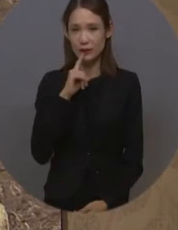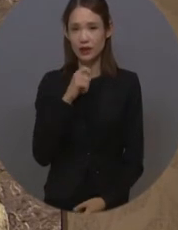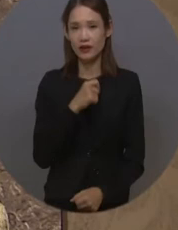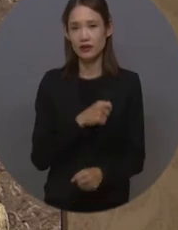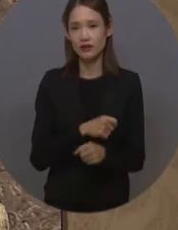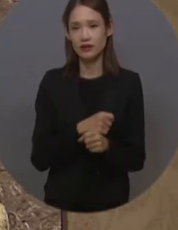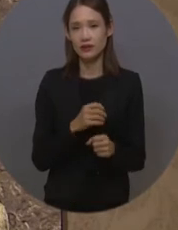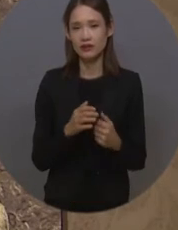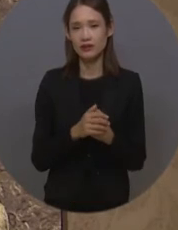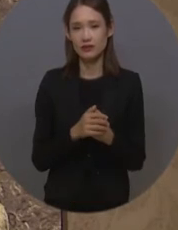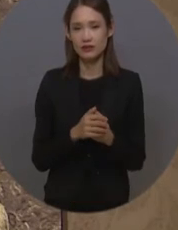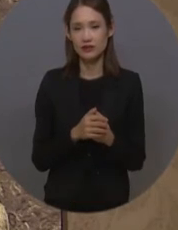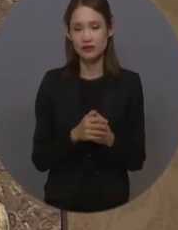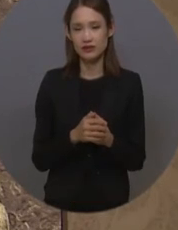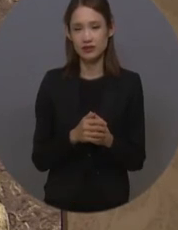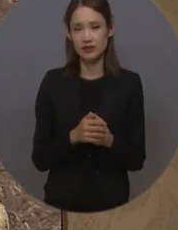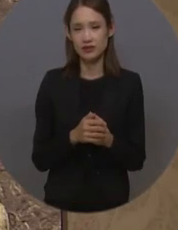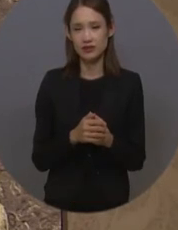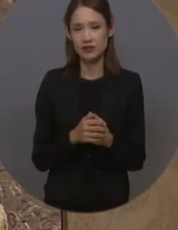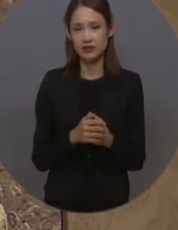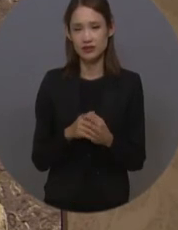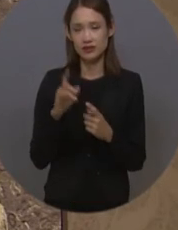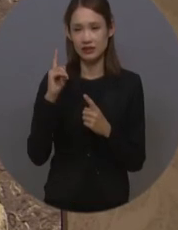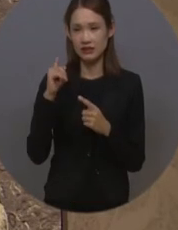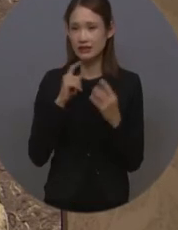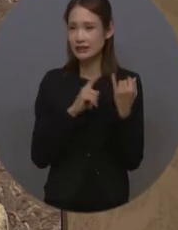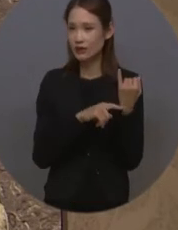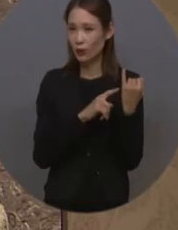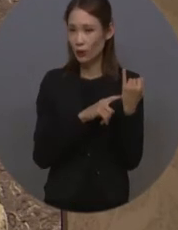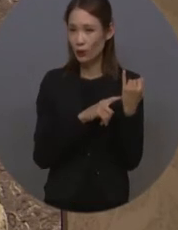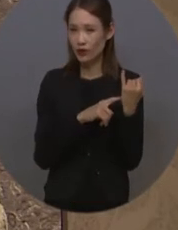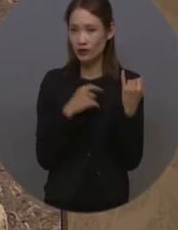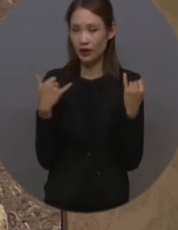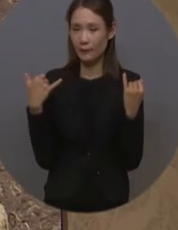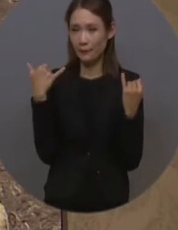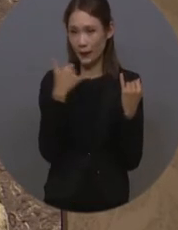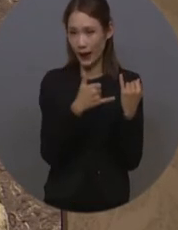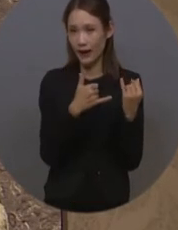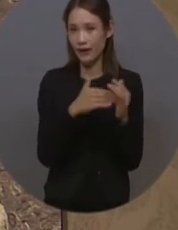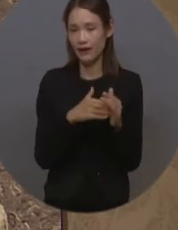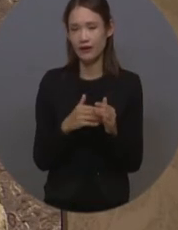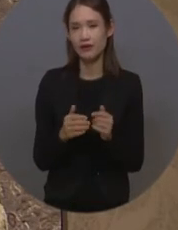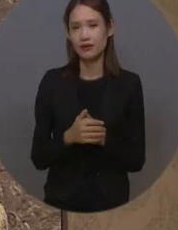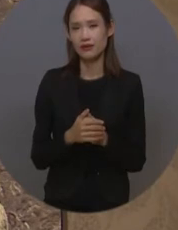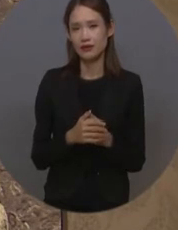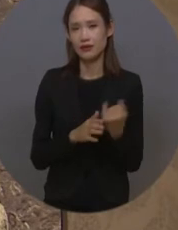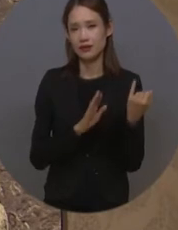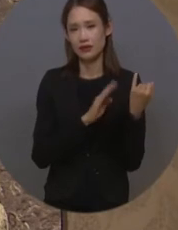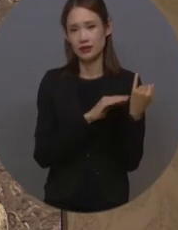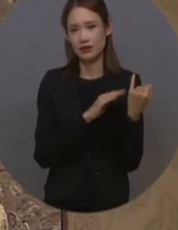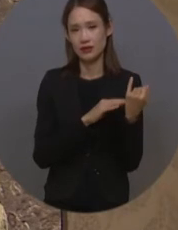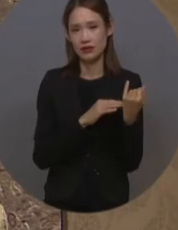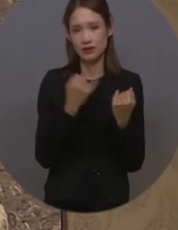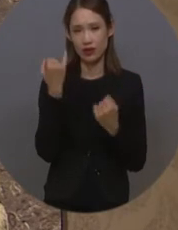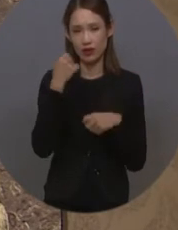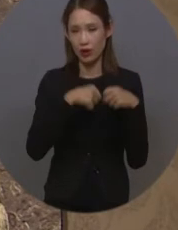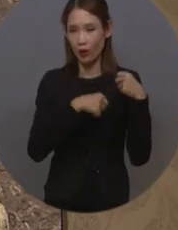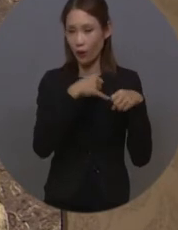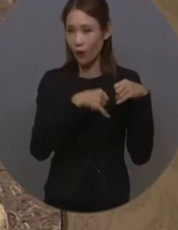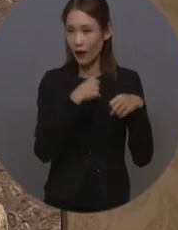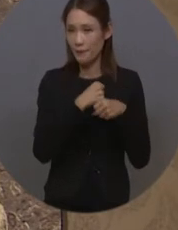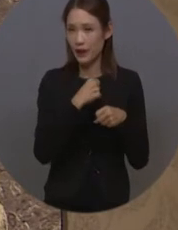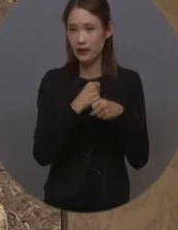했는데 맞아요. 바로 이효리 씨한테 희열 씨가 전화를 했어요. 효리야, 우리 여성화